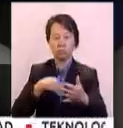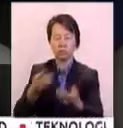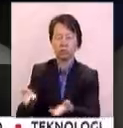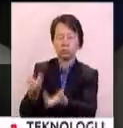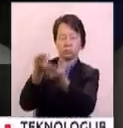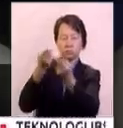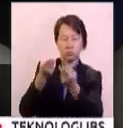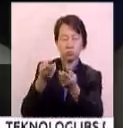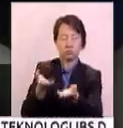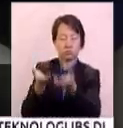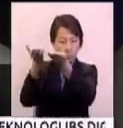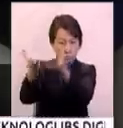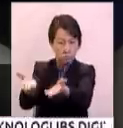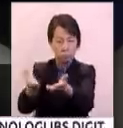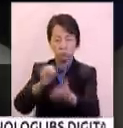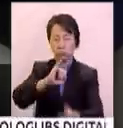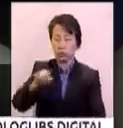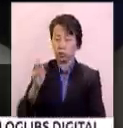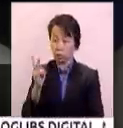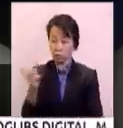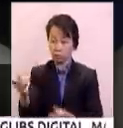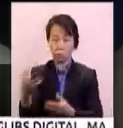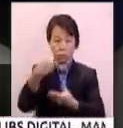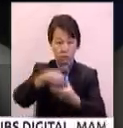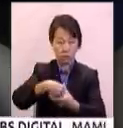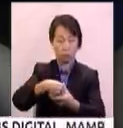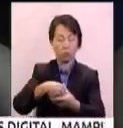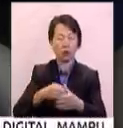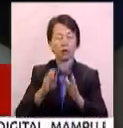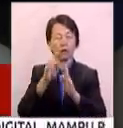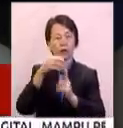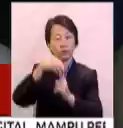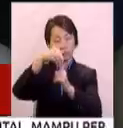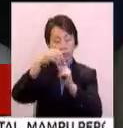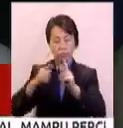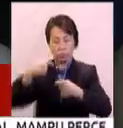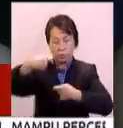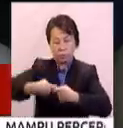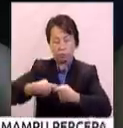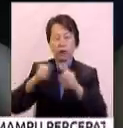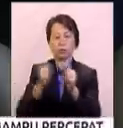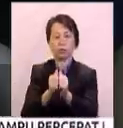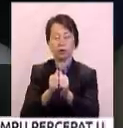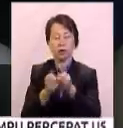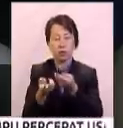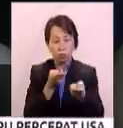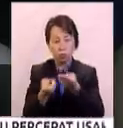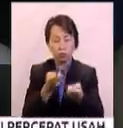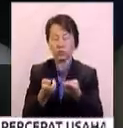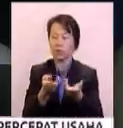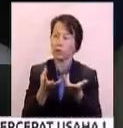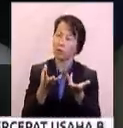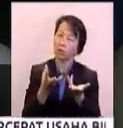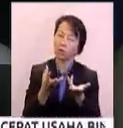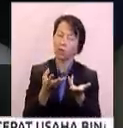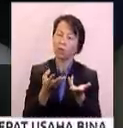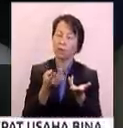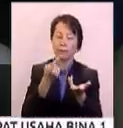diusulkan oleh jawatankuasa yang terlibat, terutama berkaitan dengan usaha untuk